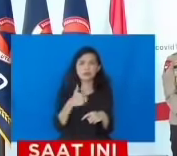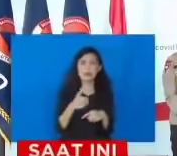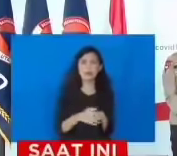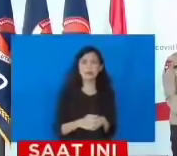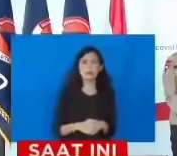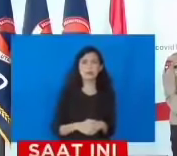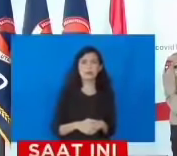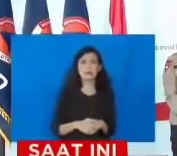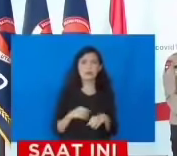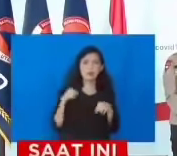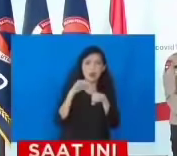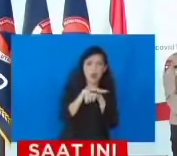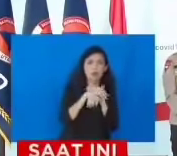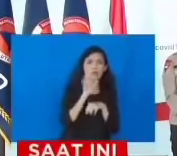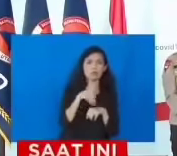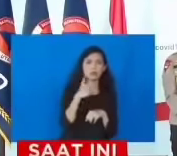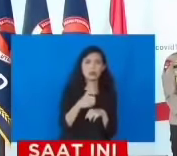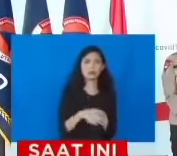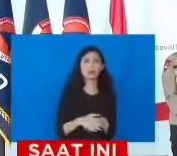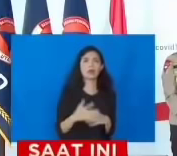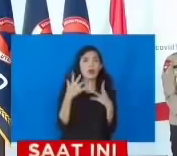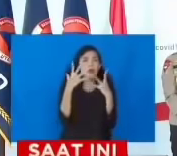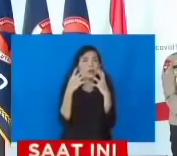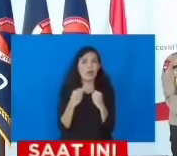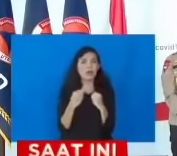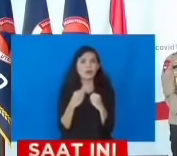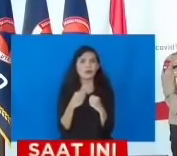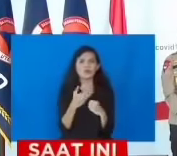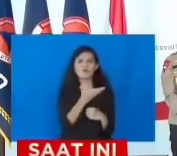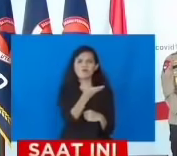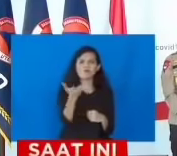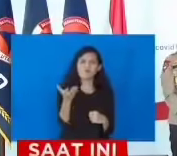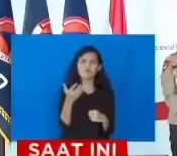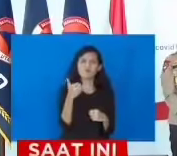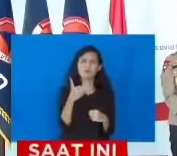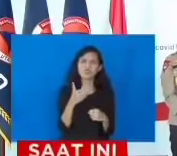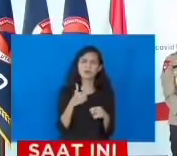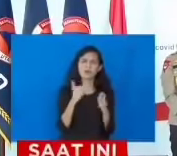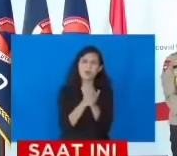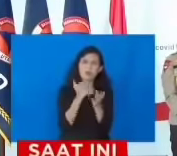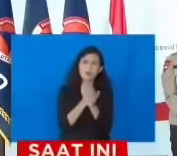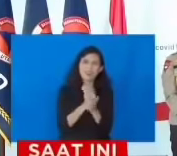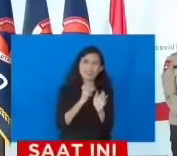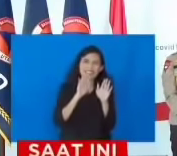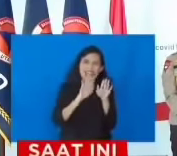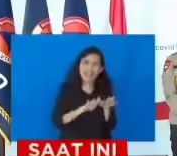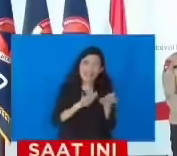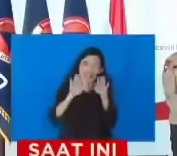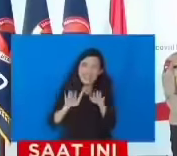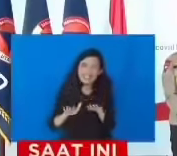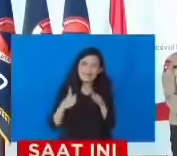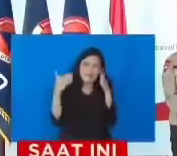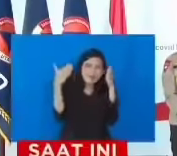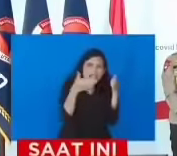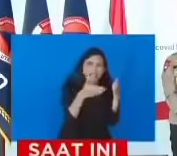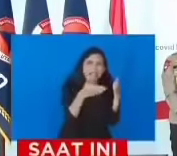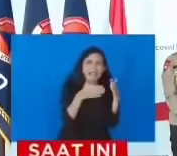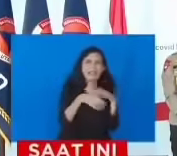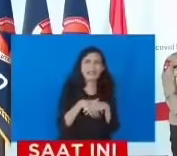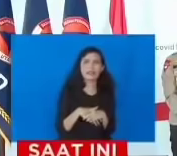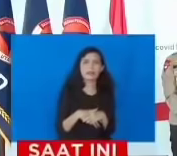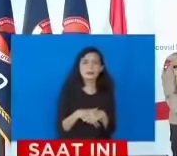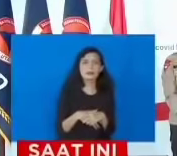karena itu kami harapkan ini menjadi perhatian kita bersama, kita jadikan ini